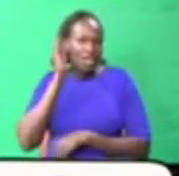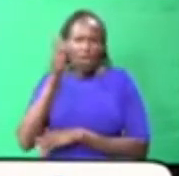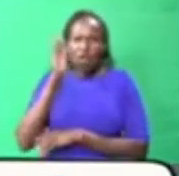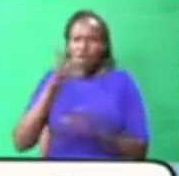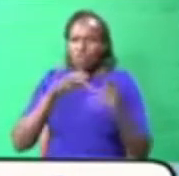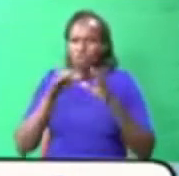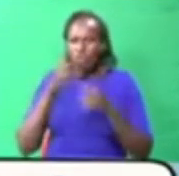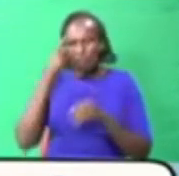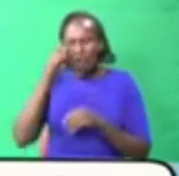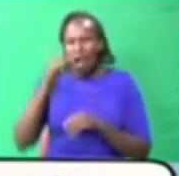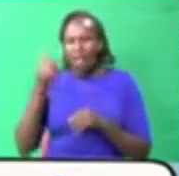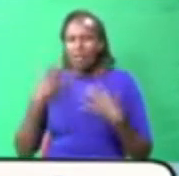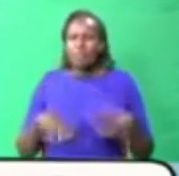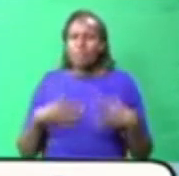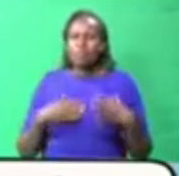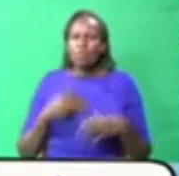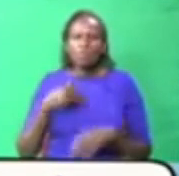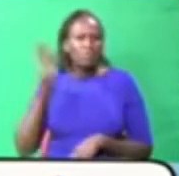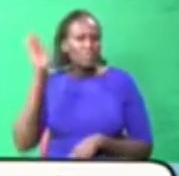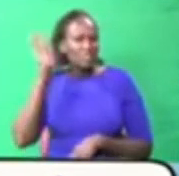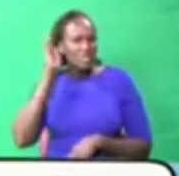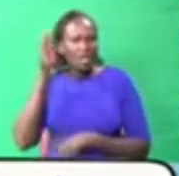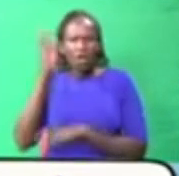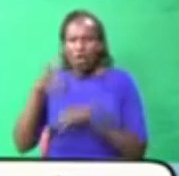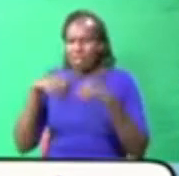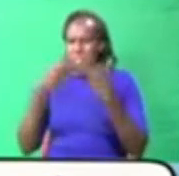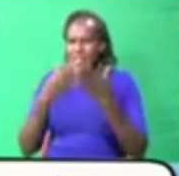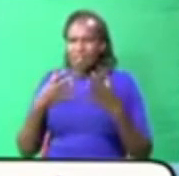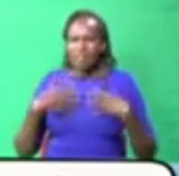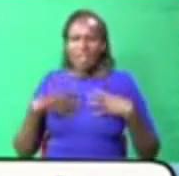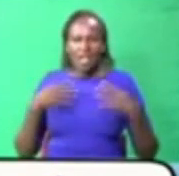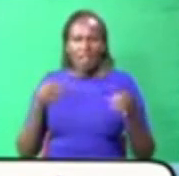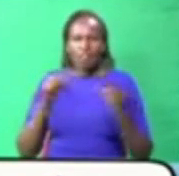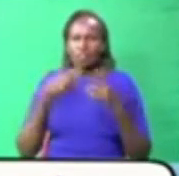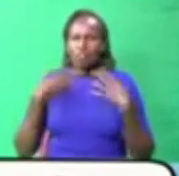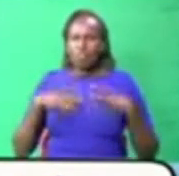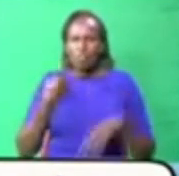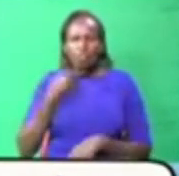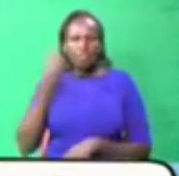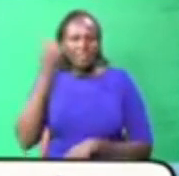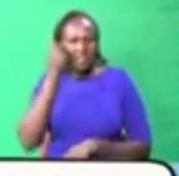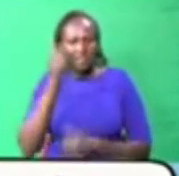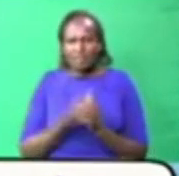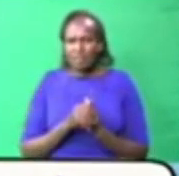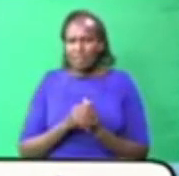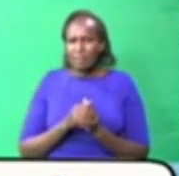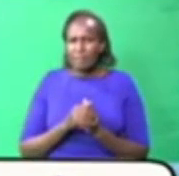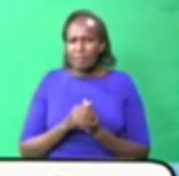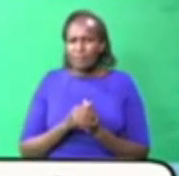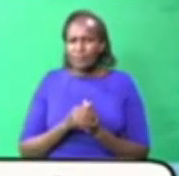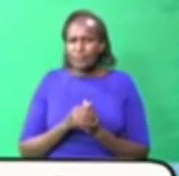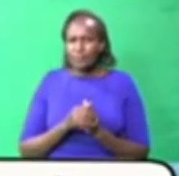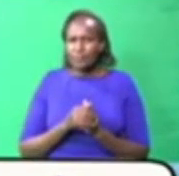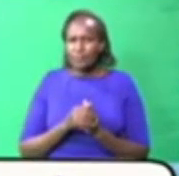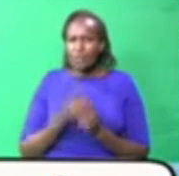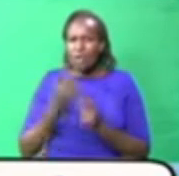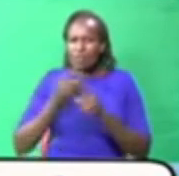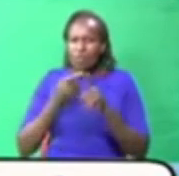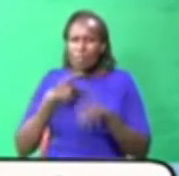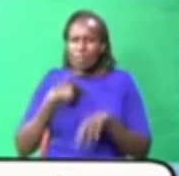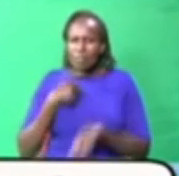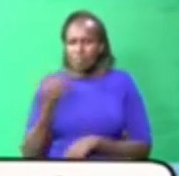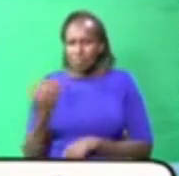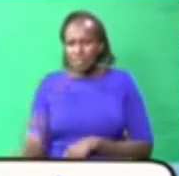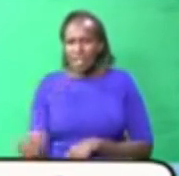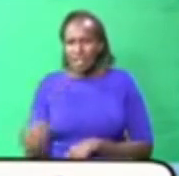wengine. Tumesikia Mungu aliyeponya watu magonjwa. I've even given this testimony kwa wakati I used to be asthmatic. Kutoka niko mtoto mdogo,